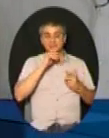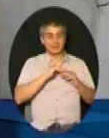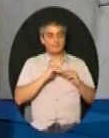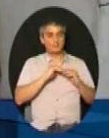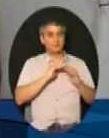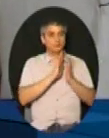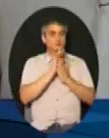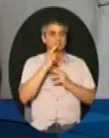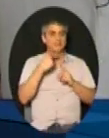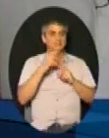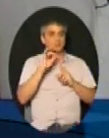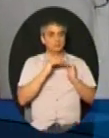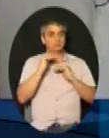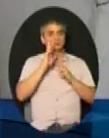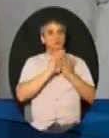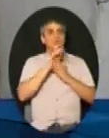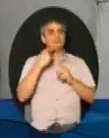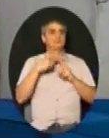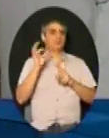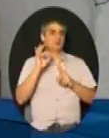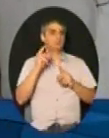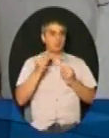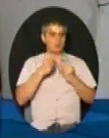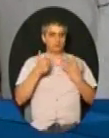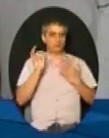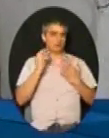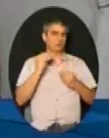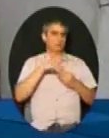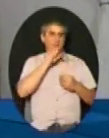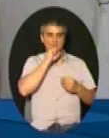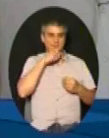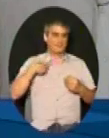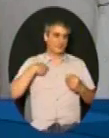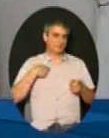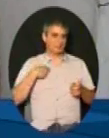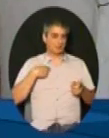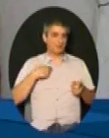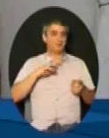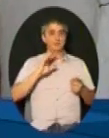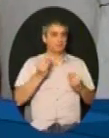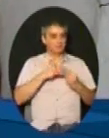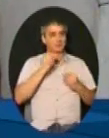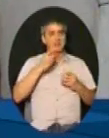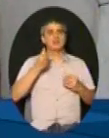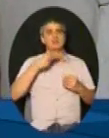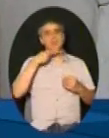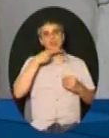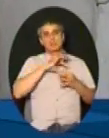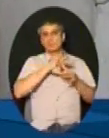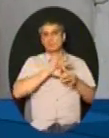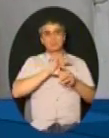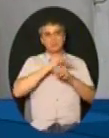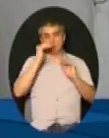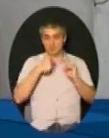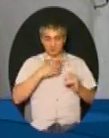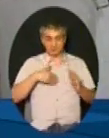המינימום מ-17.5% ל-18.5%, זה עוד 6% לפנסיה. הדבר השני שצריך לעשות זה להוריד דמי ניהול. לצערי,